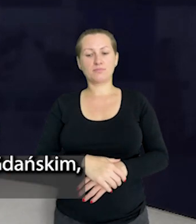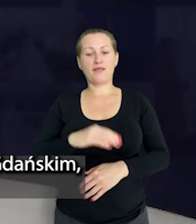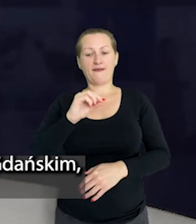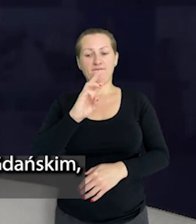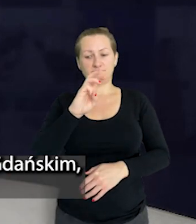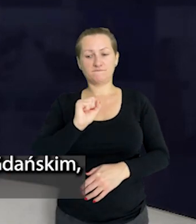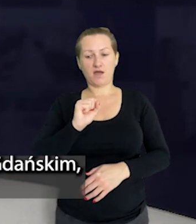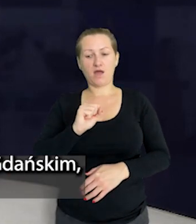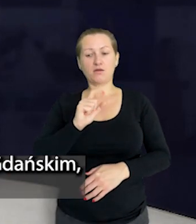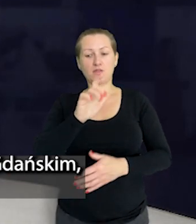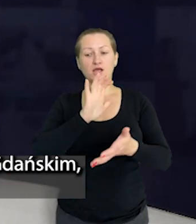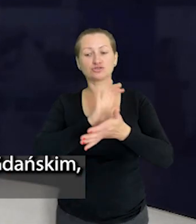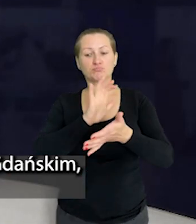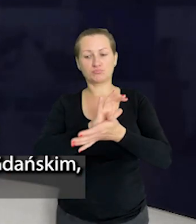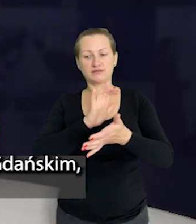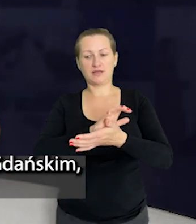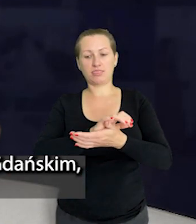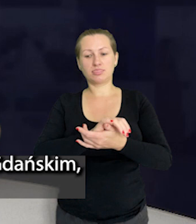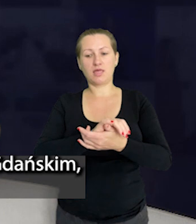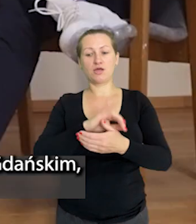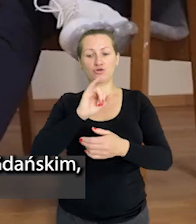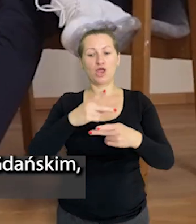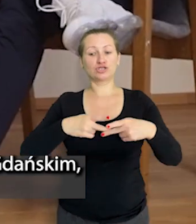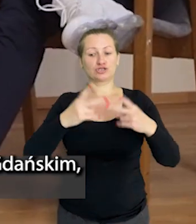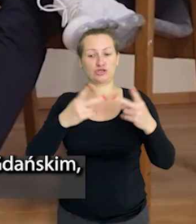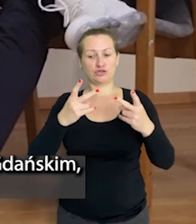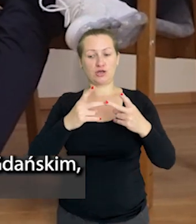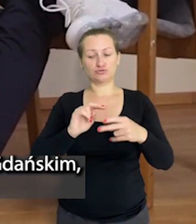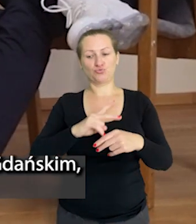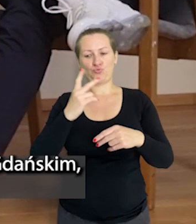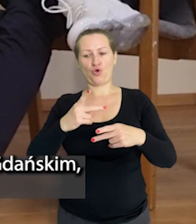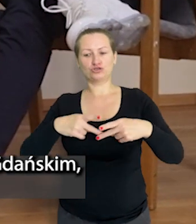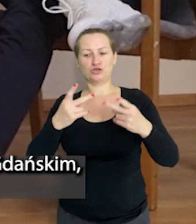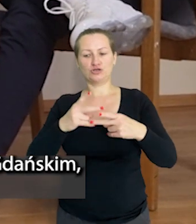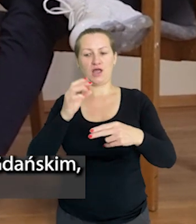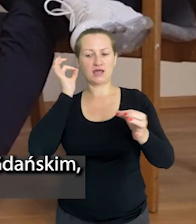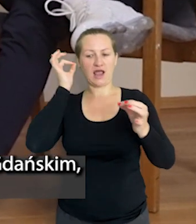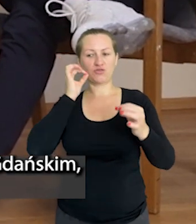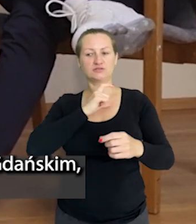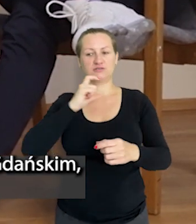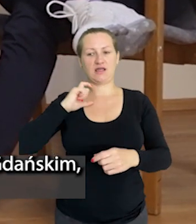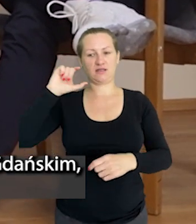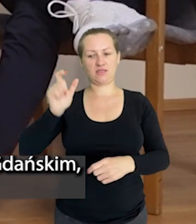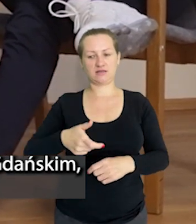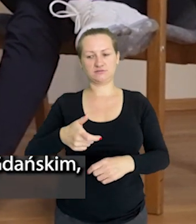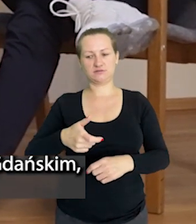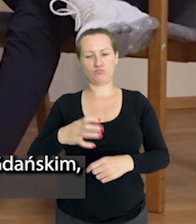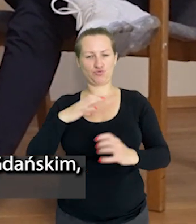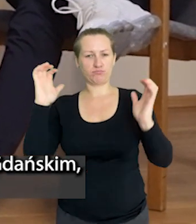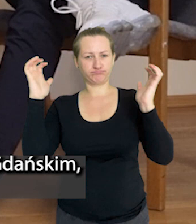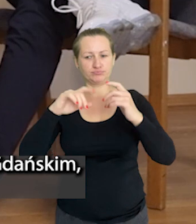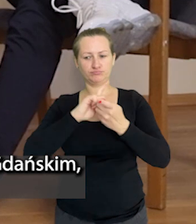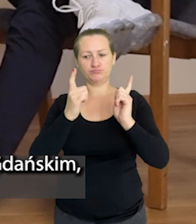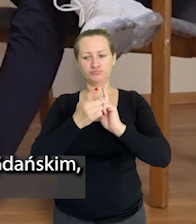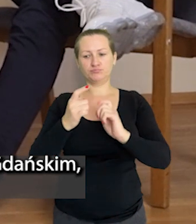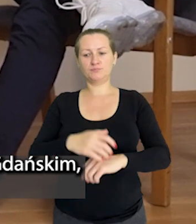Ratusza, Ewa Machola-Jacewicz, rzecznik prasowy Starostwa Powiatowego w Starogardzie Gdańskim, dziennikarka, oraz